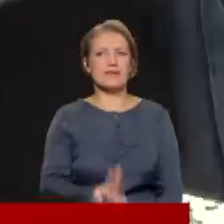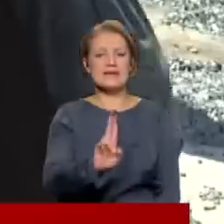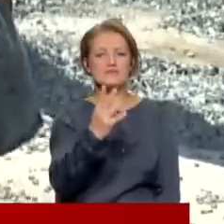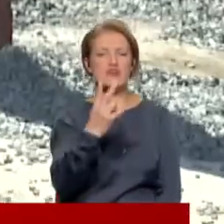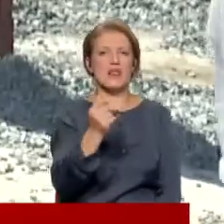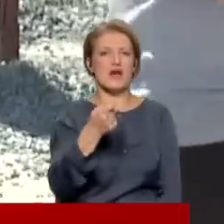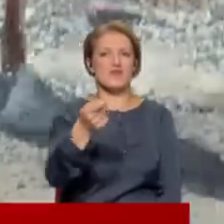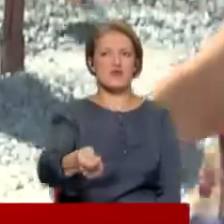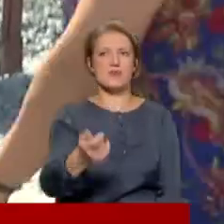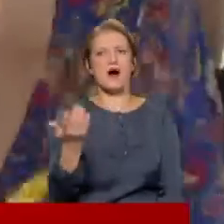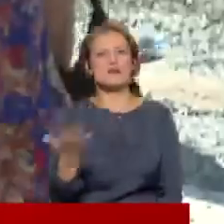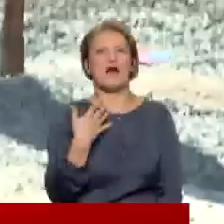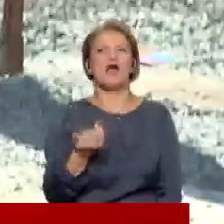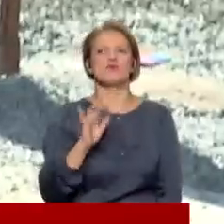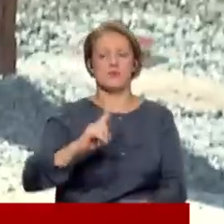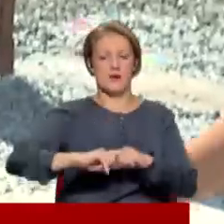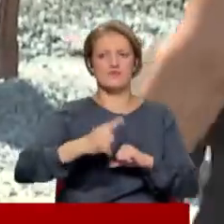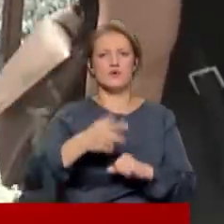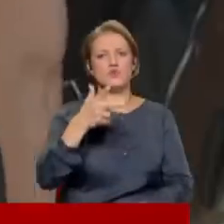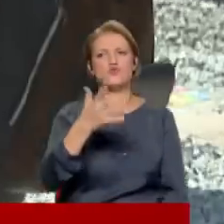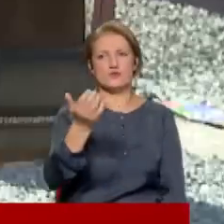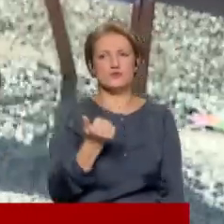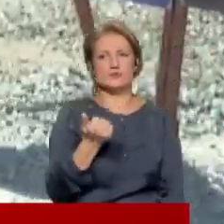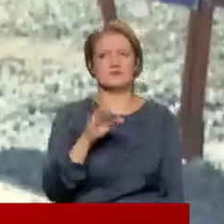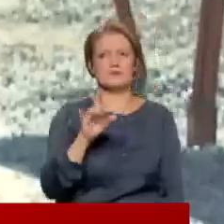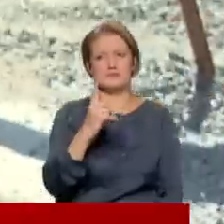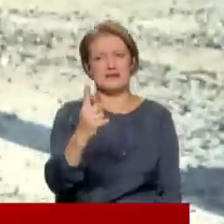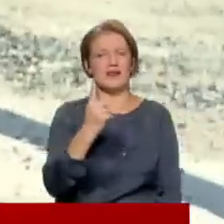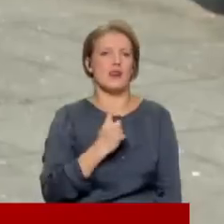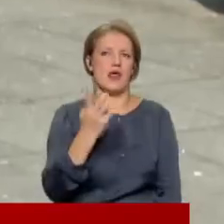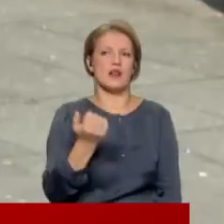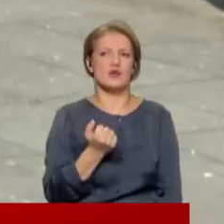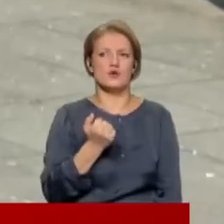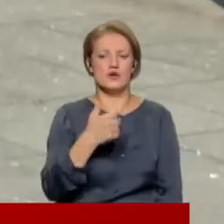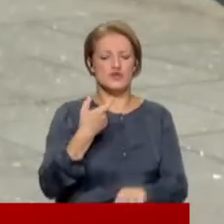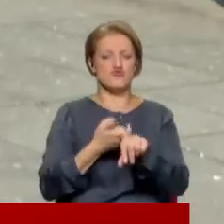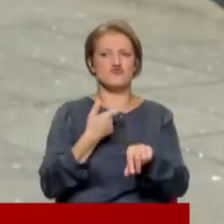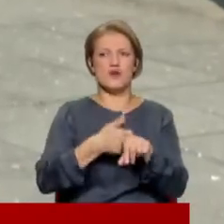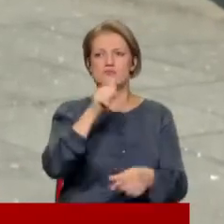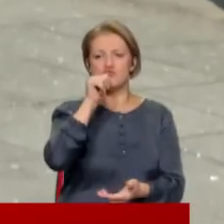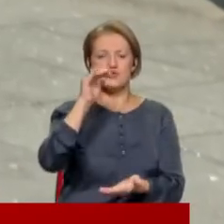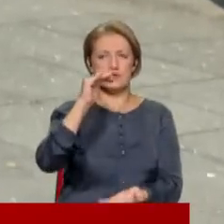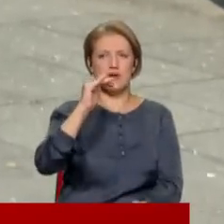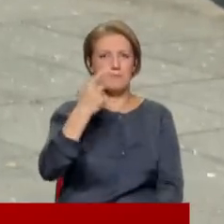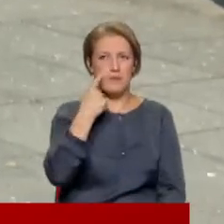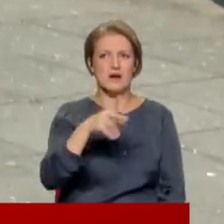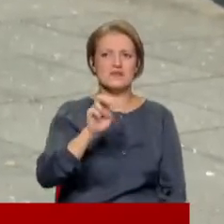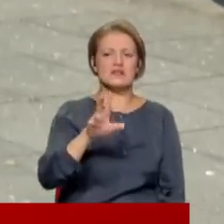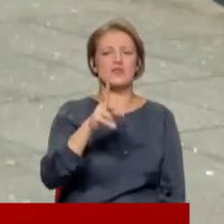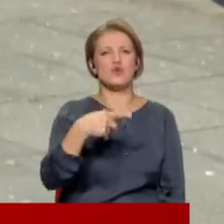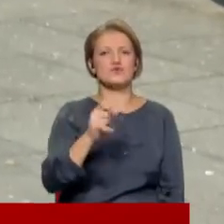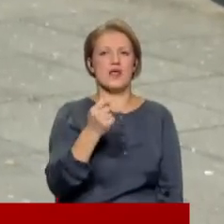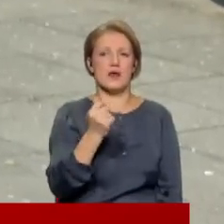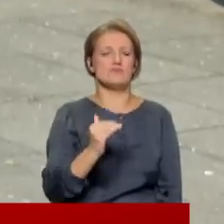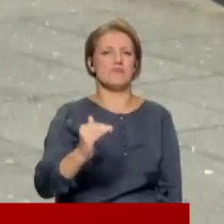72 lira veriyorum ama artık almıyorum. Yani haftada 3 kere alıyordum. Artık bir tane alabiliyorum. Cam şişelere falan bakarsak 80-90